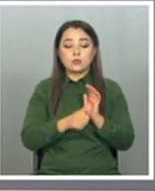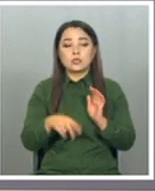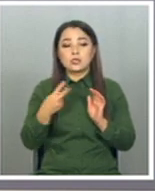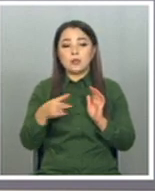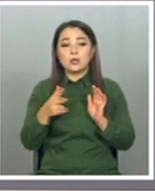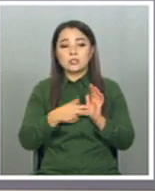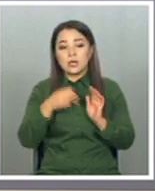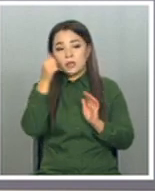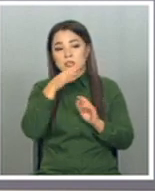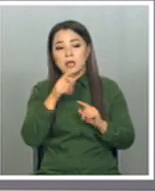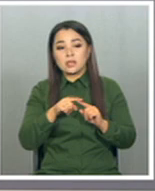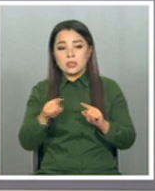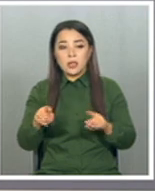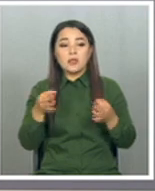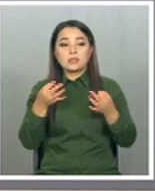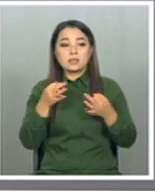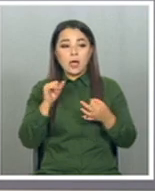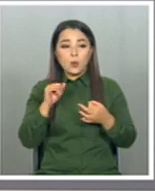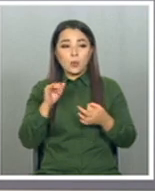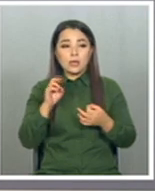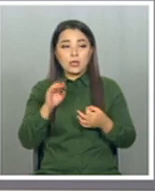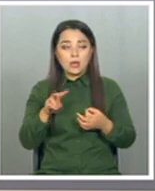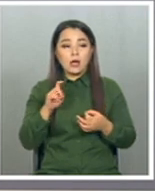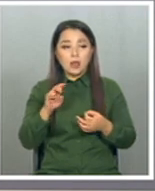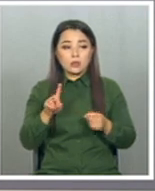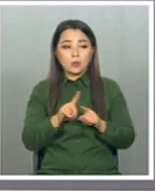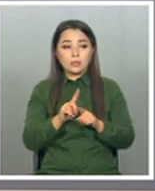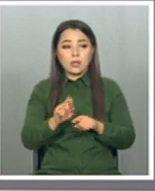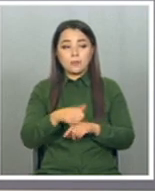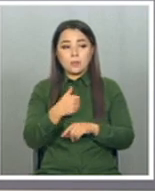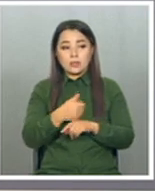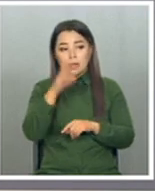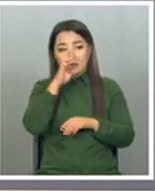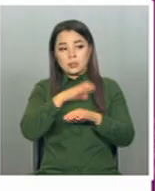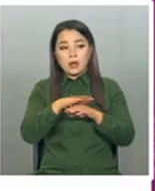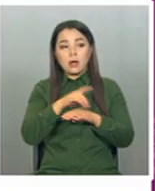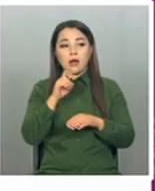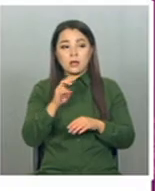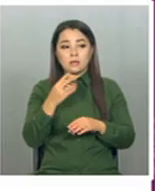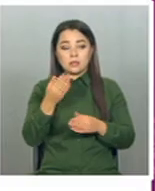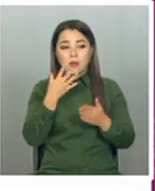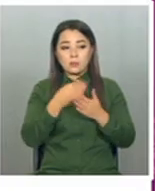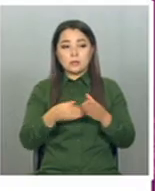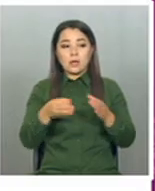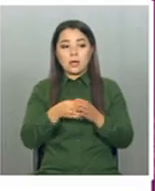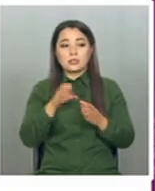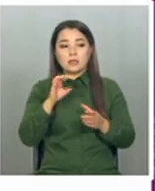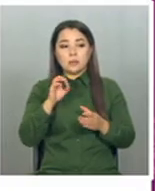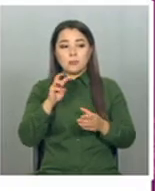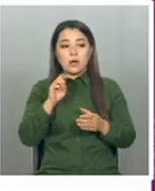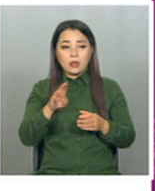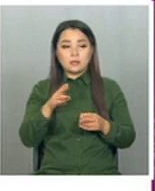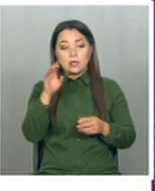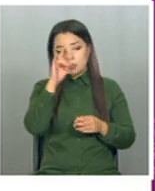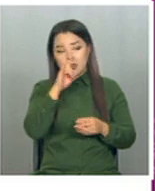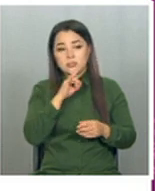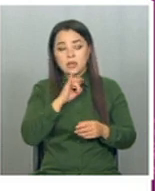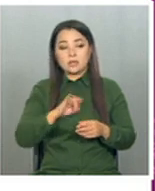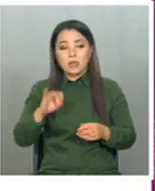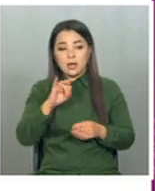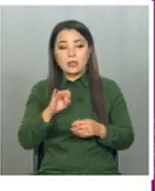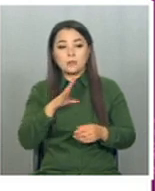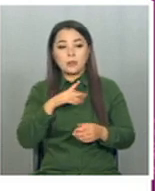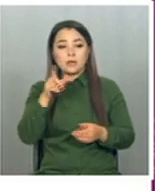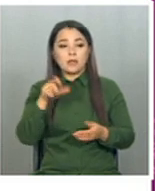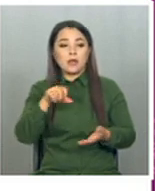1598-1628 жылдары Тәуекел ханнан кейін билік құрған қазақ ханы. Есімхан қазақ тарихында еңсегей